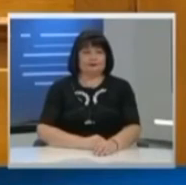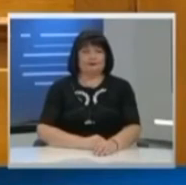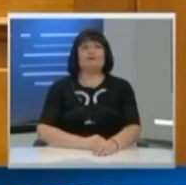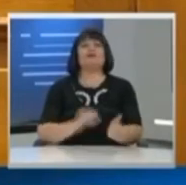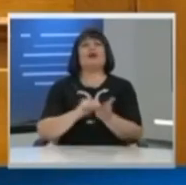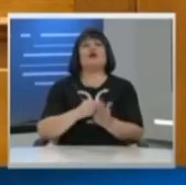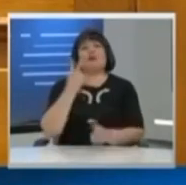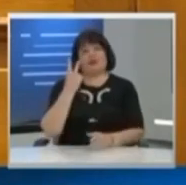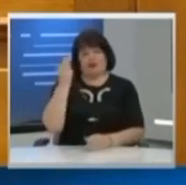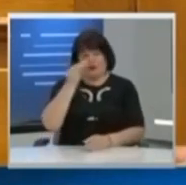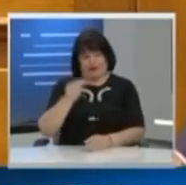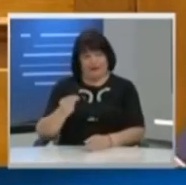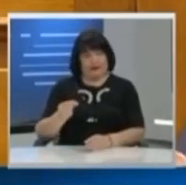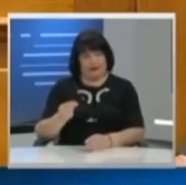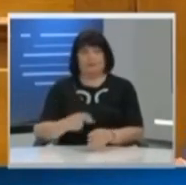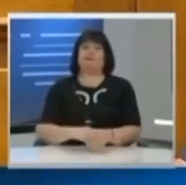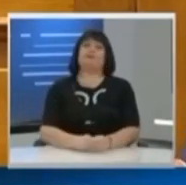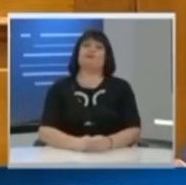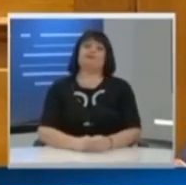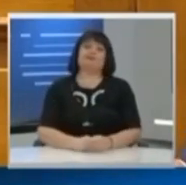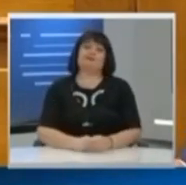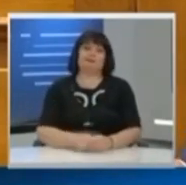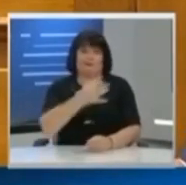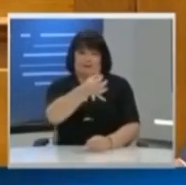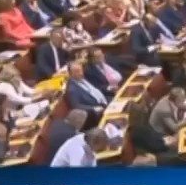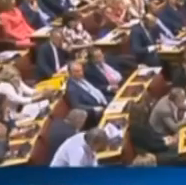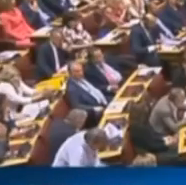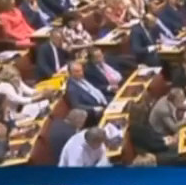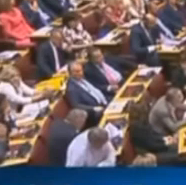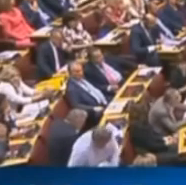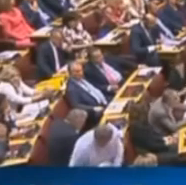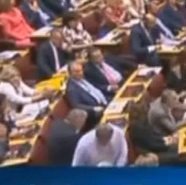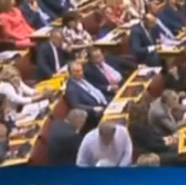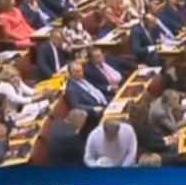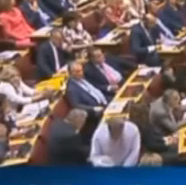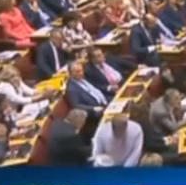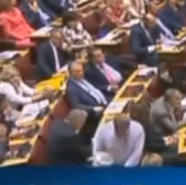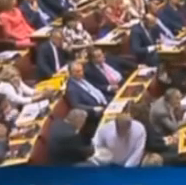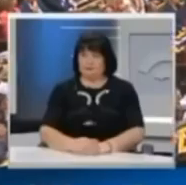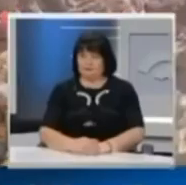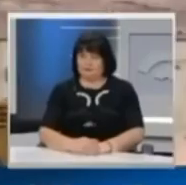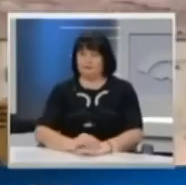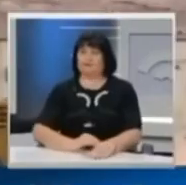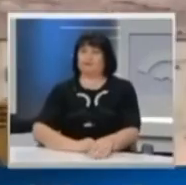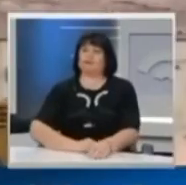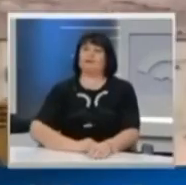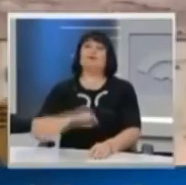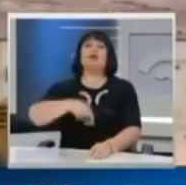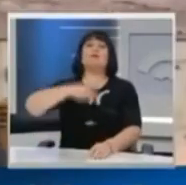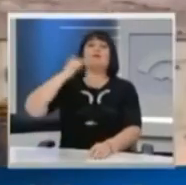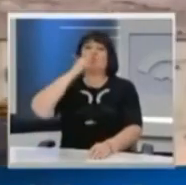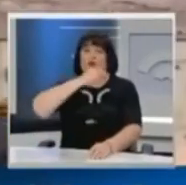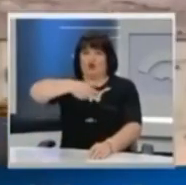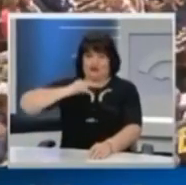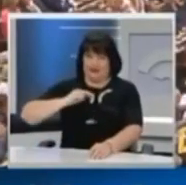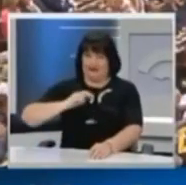Στη συζήτηση υπάρχουν πολλές στιγμές έντασης καθώς υπάρχουν σημεία τριβής μεταξύ κυβέρνησης και αντιπολίτευσης. Το νομοσχέδιο μεταξύ